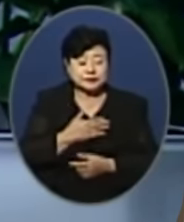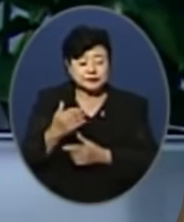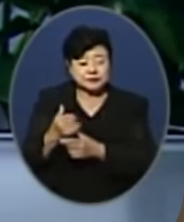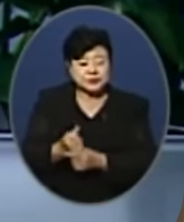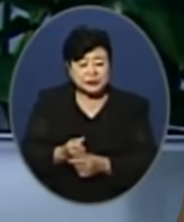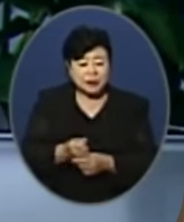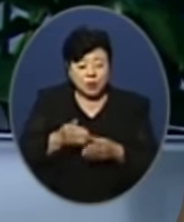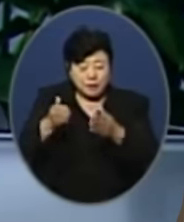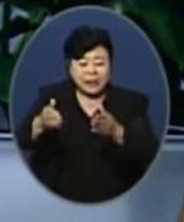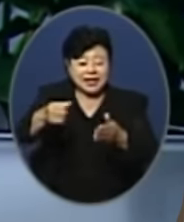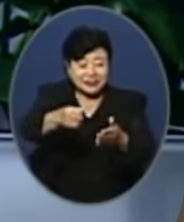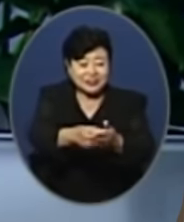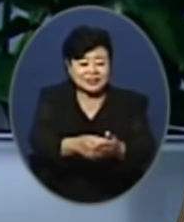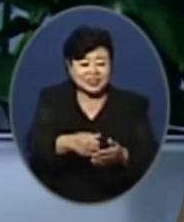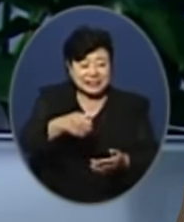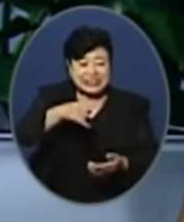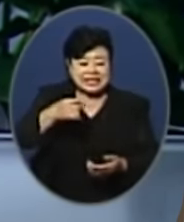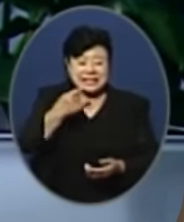붙잡고 방향을 정해주는 것이